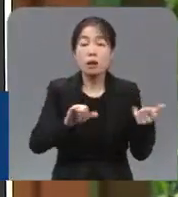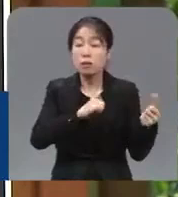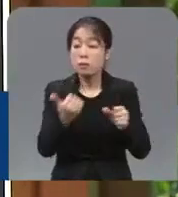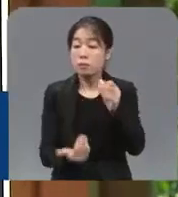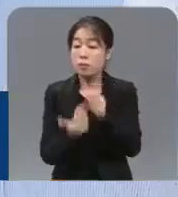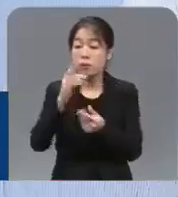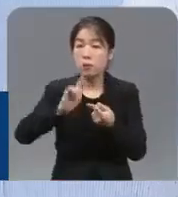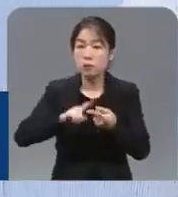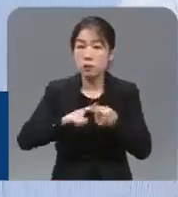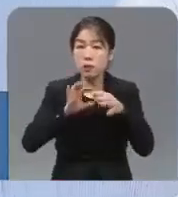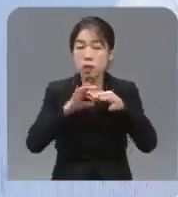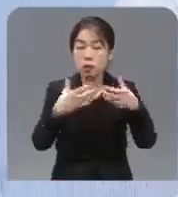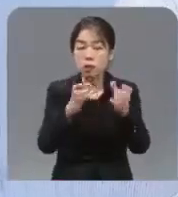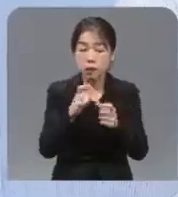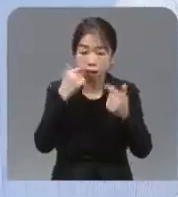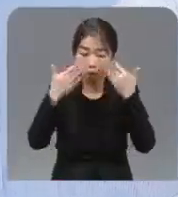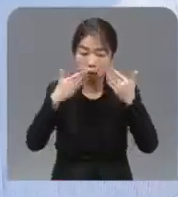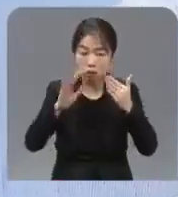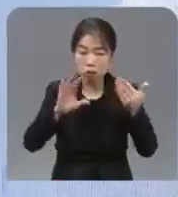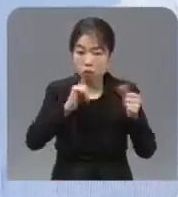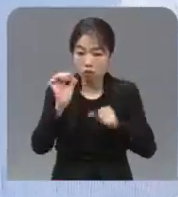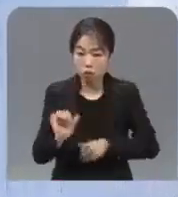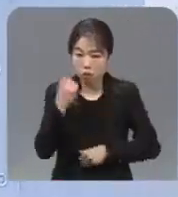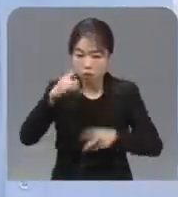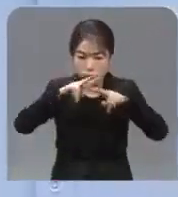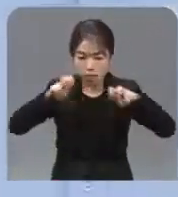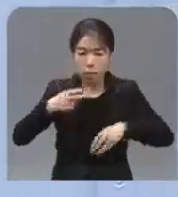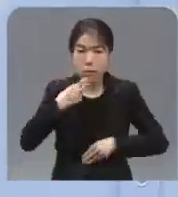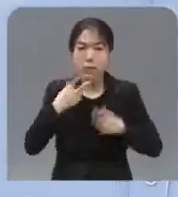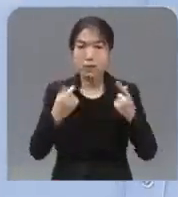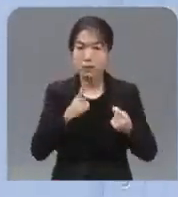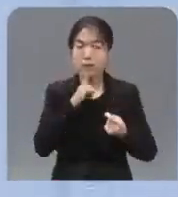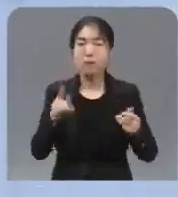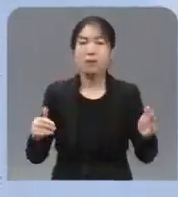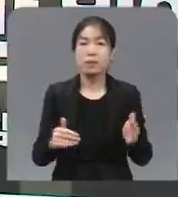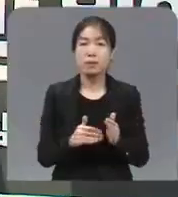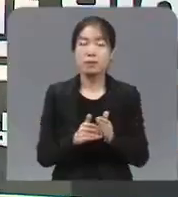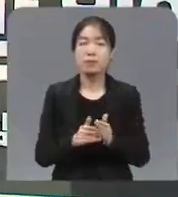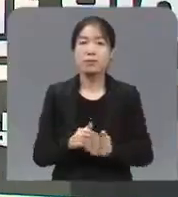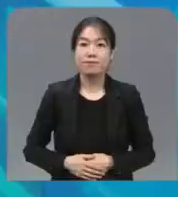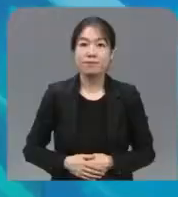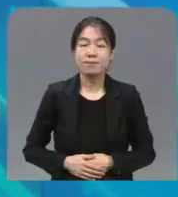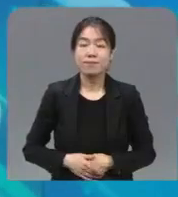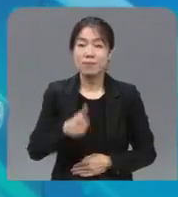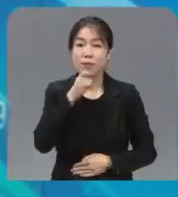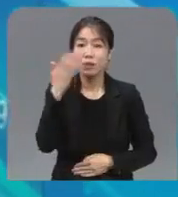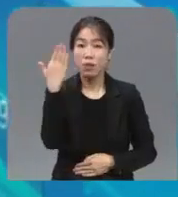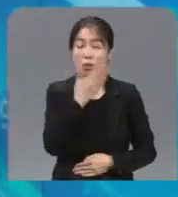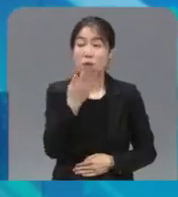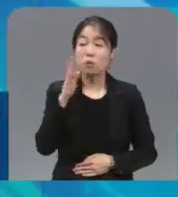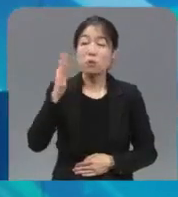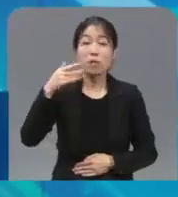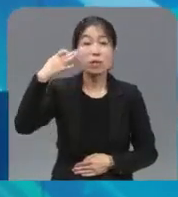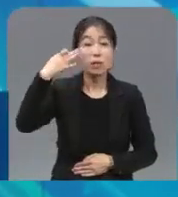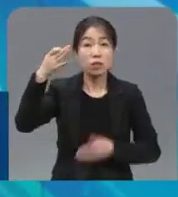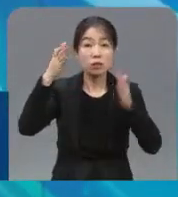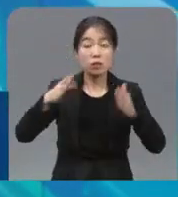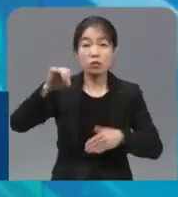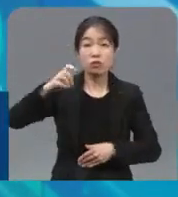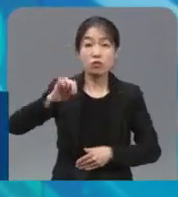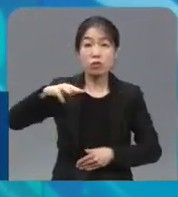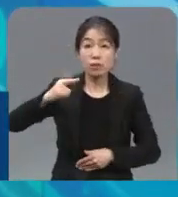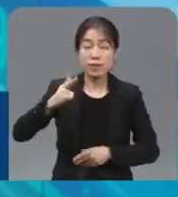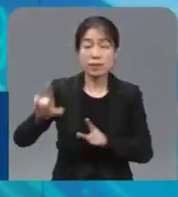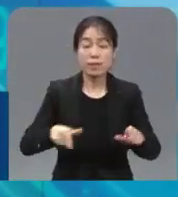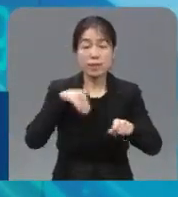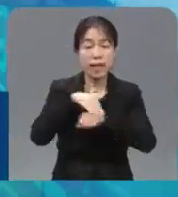관련 에 관계기관의 정확한 사인 김영희 없었다 며 이같이 주장했습니다 또 시는 최근 2주동안 웅천 지구 생활